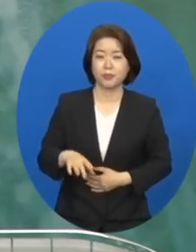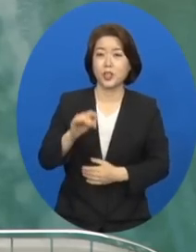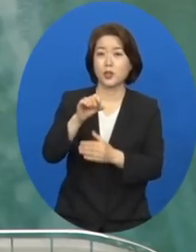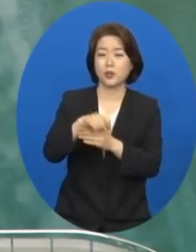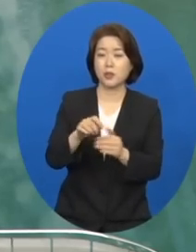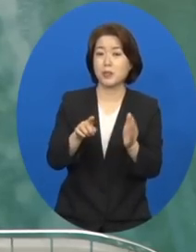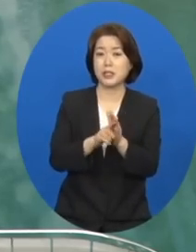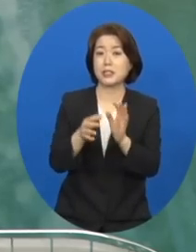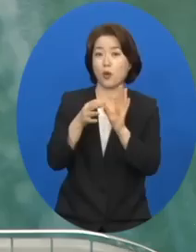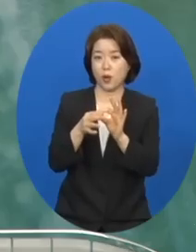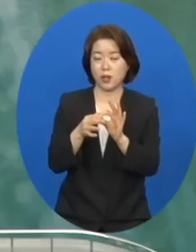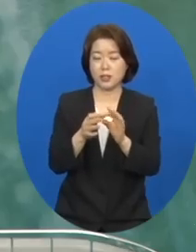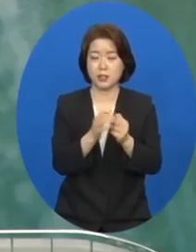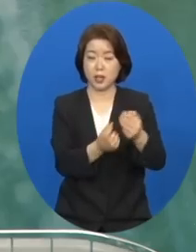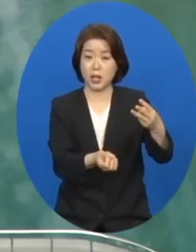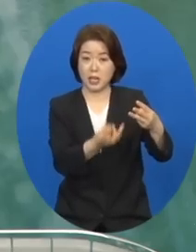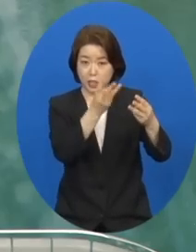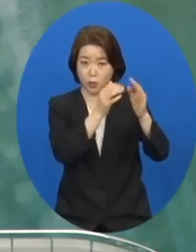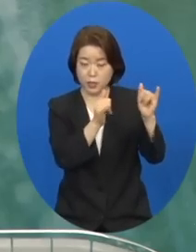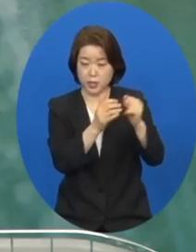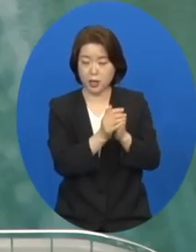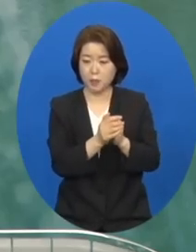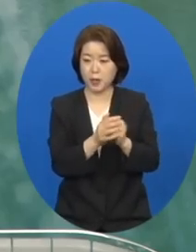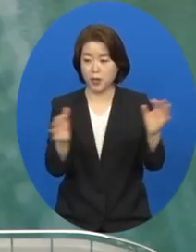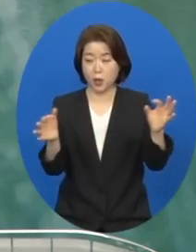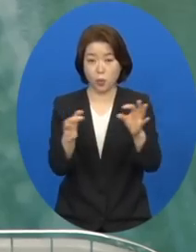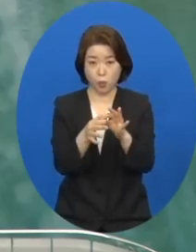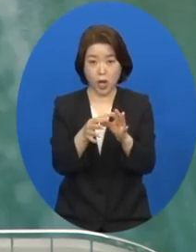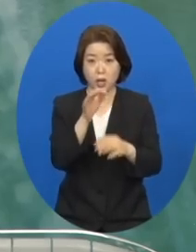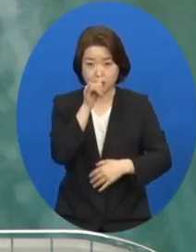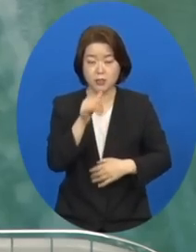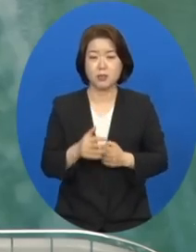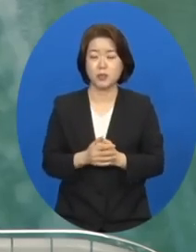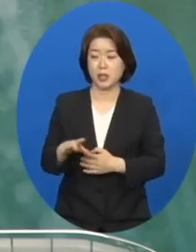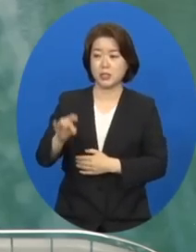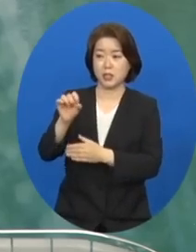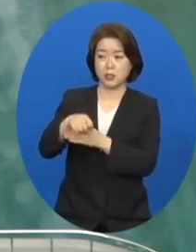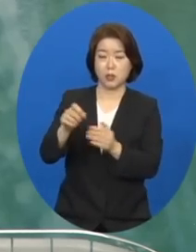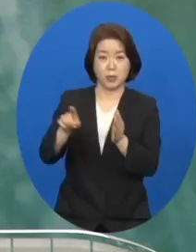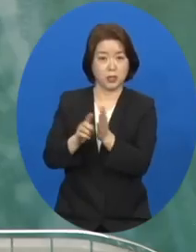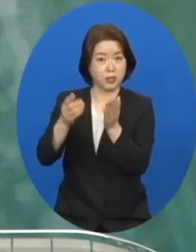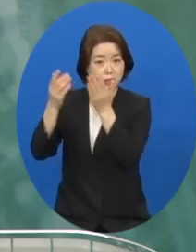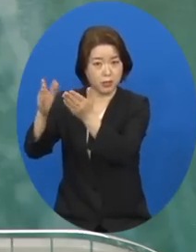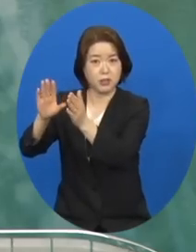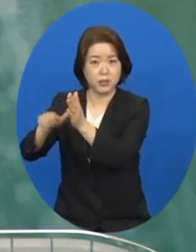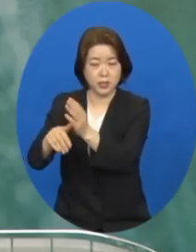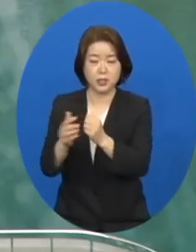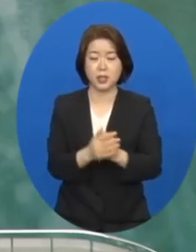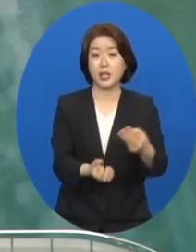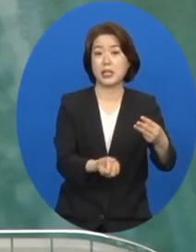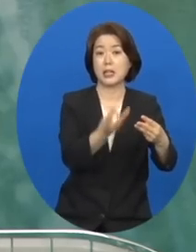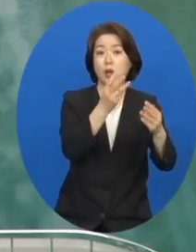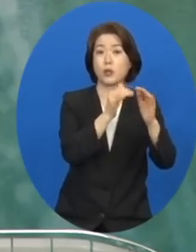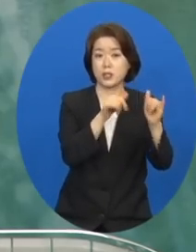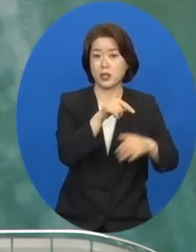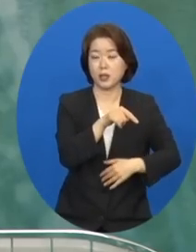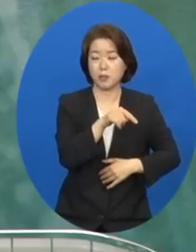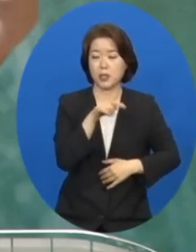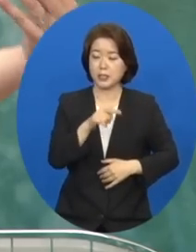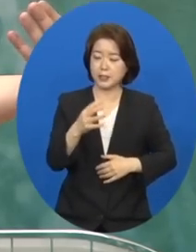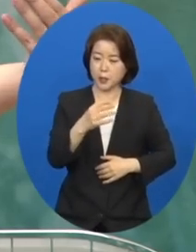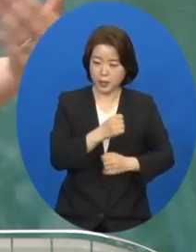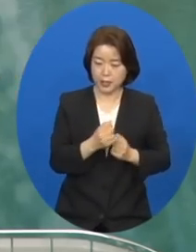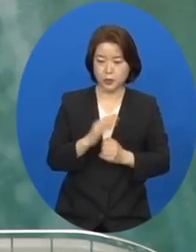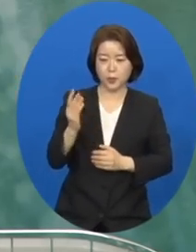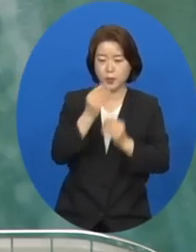관련해서 레위인 들이 밀접하게 연결되어 있습니다 첫열매 생각이 들었을 때의 의 위인들이 이제 그것을 가지고 성정 에서